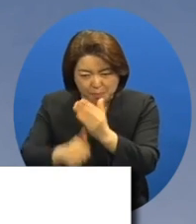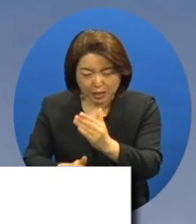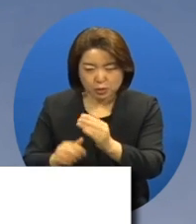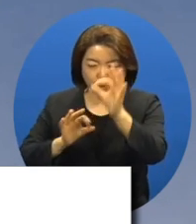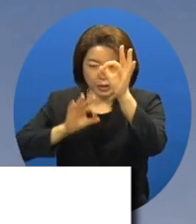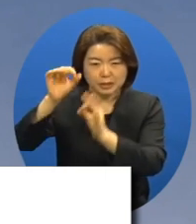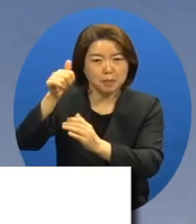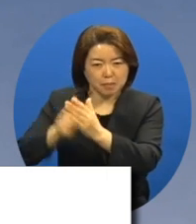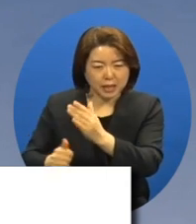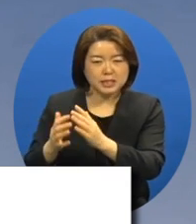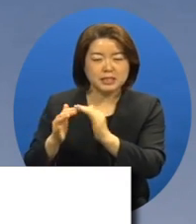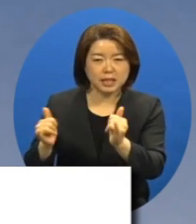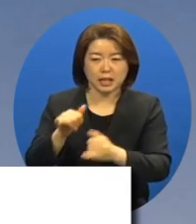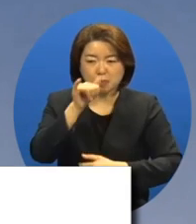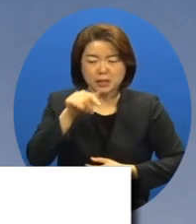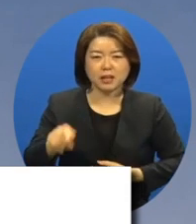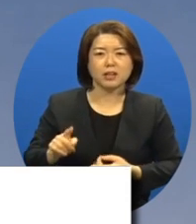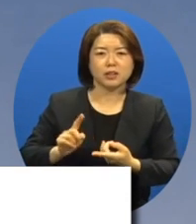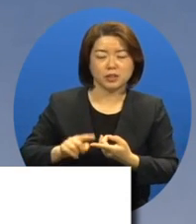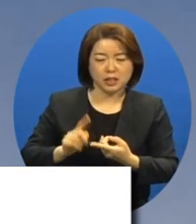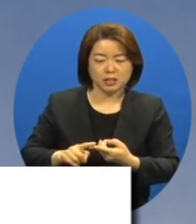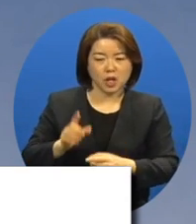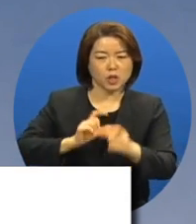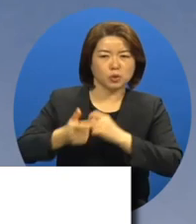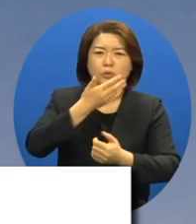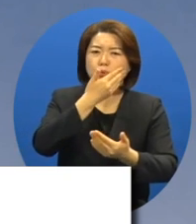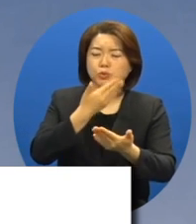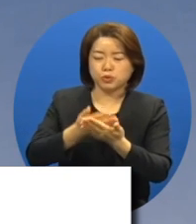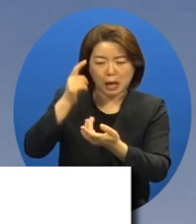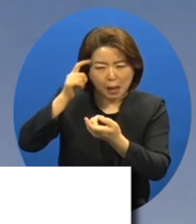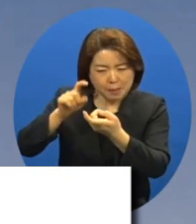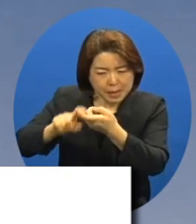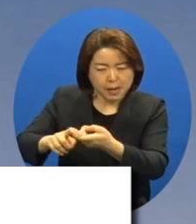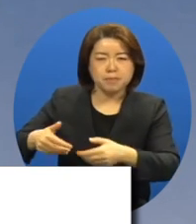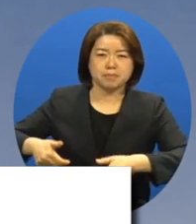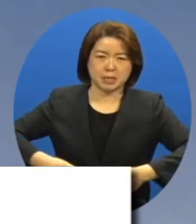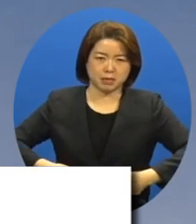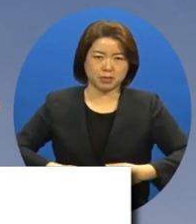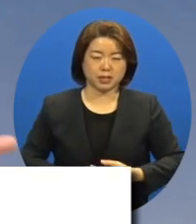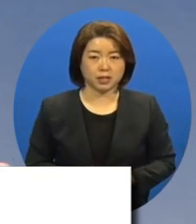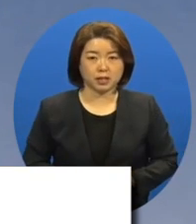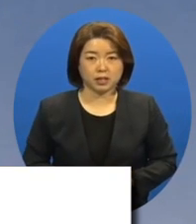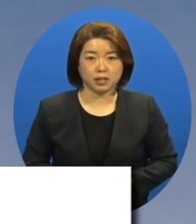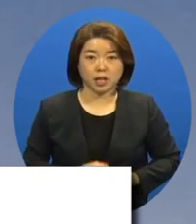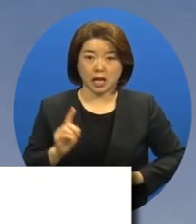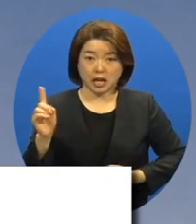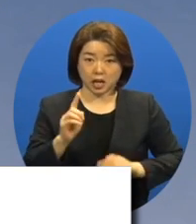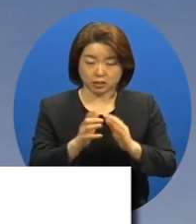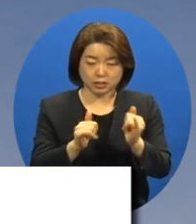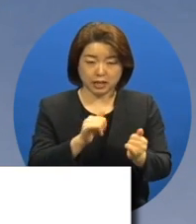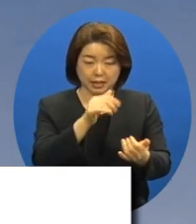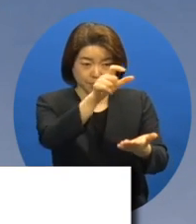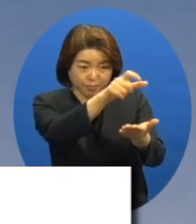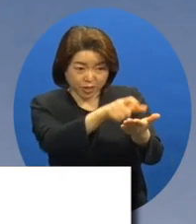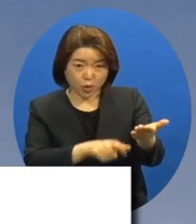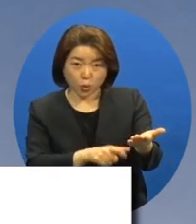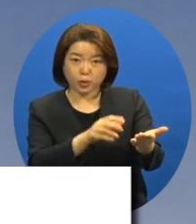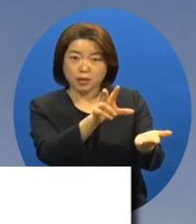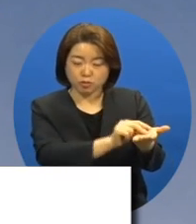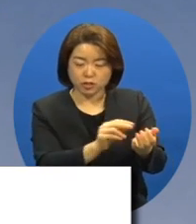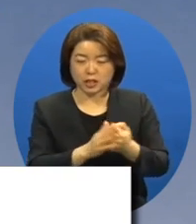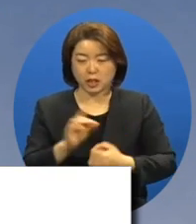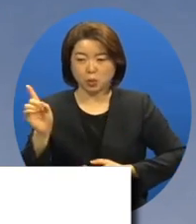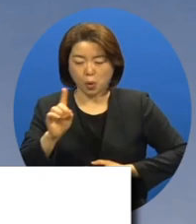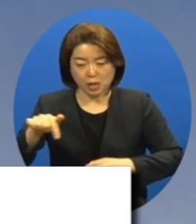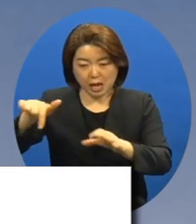것이 더 중요한 관심사 여야 합니다 어떤 사람은 교단 문제 또는 교리